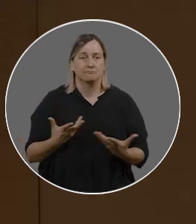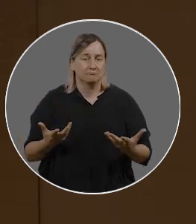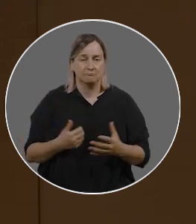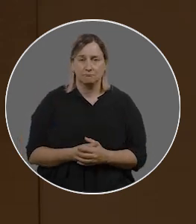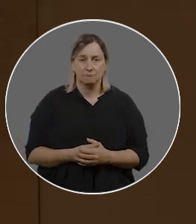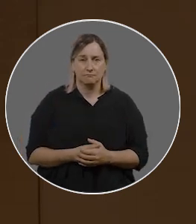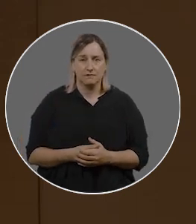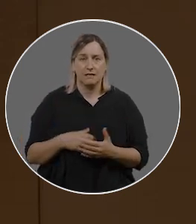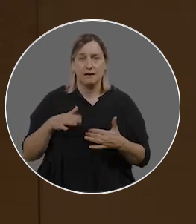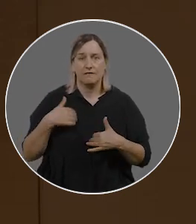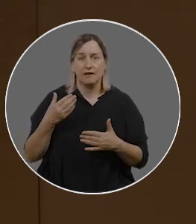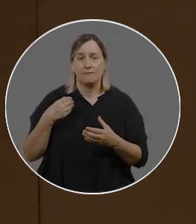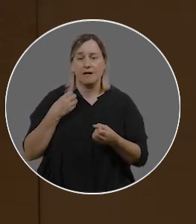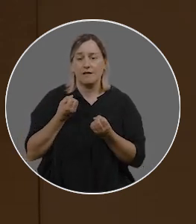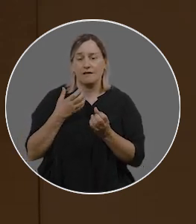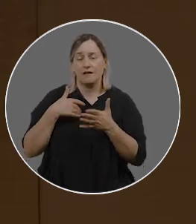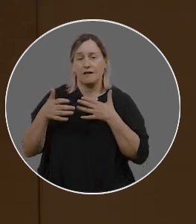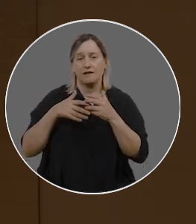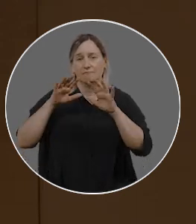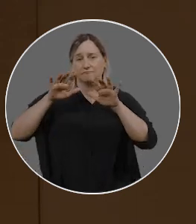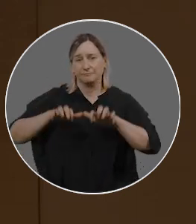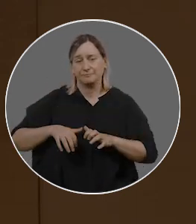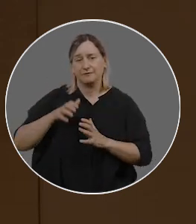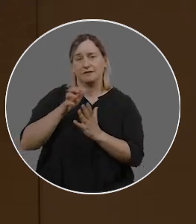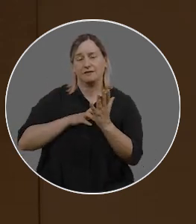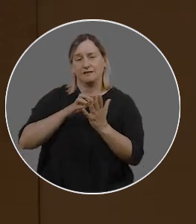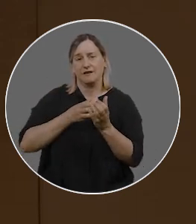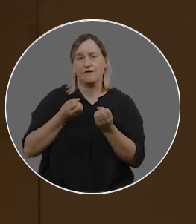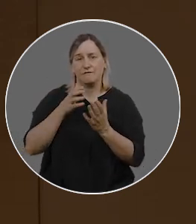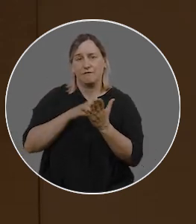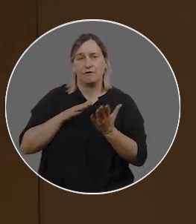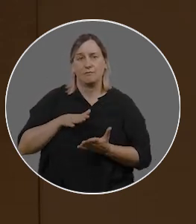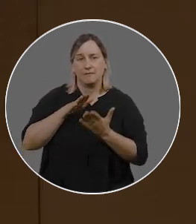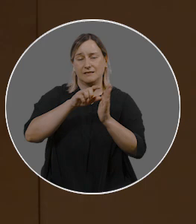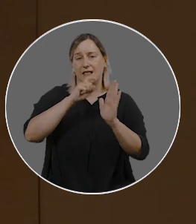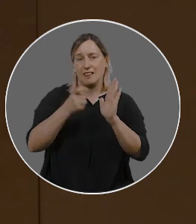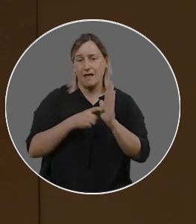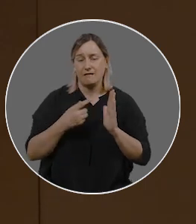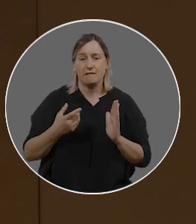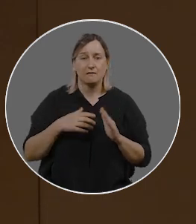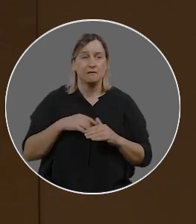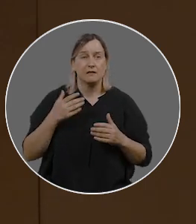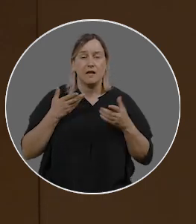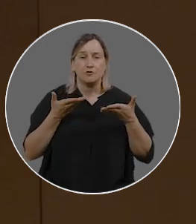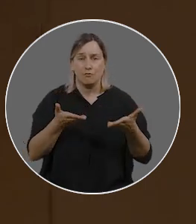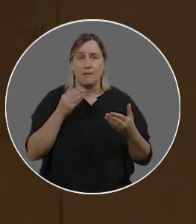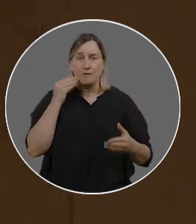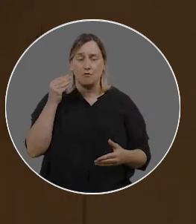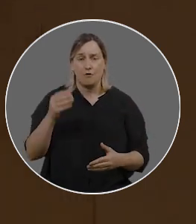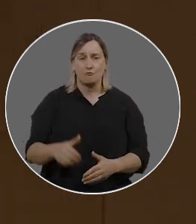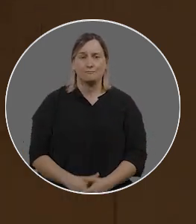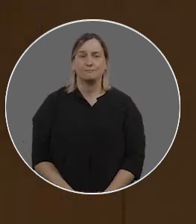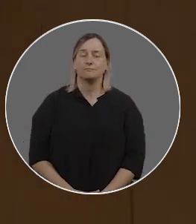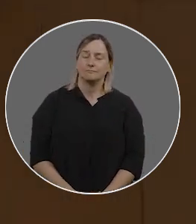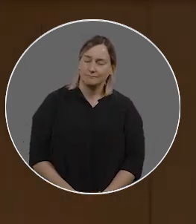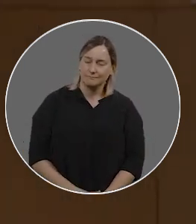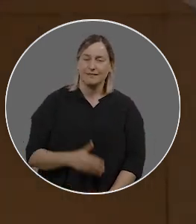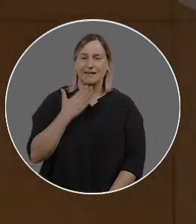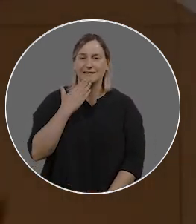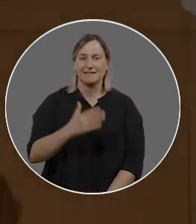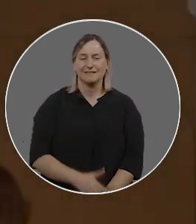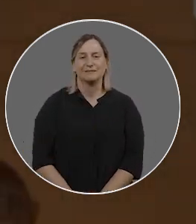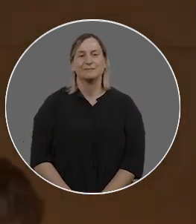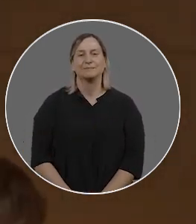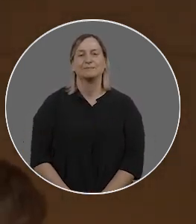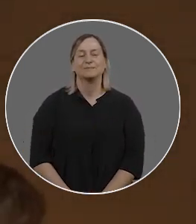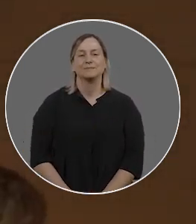i redacció d'aquests informes que requereix la llei i ajudar a millorar-ho. Molt bé, gràcies, Lori.